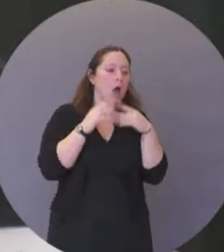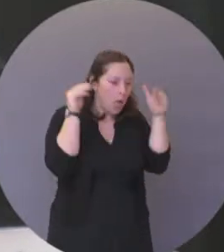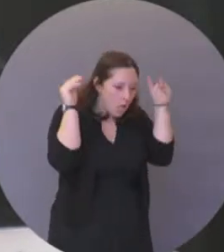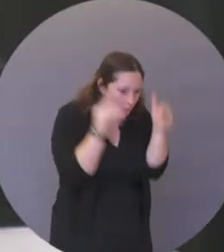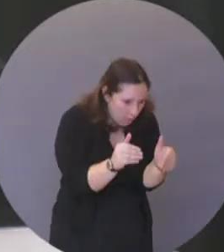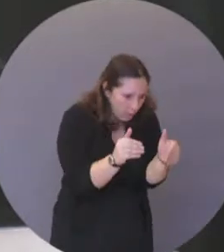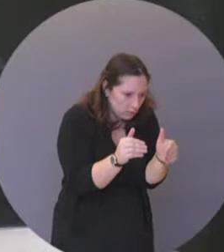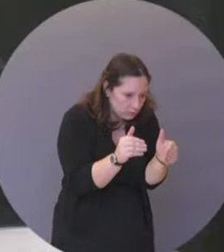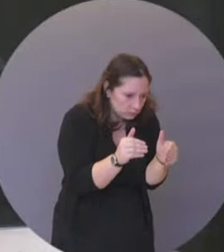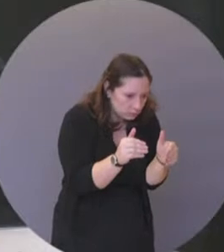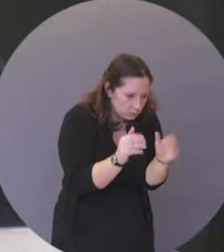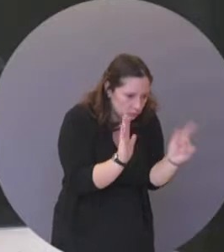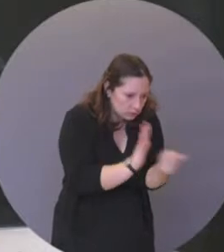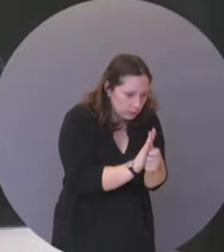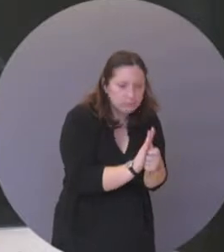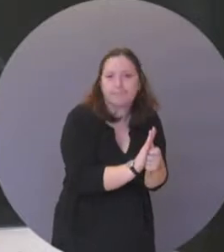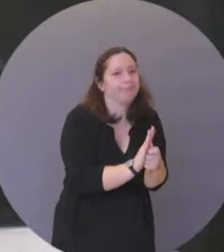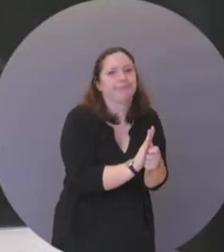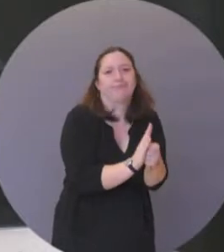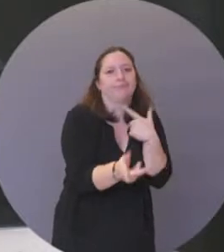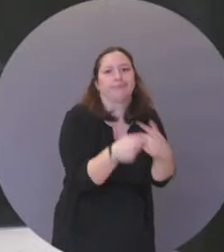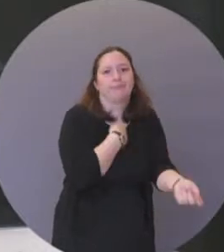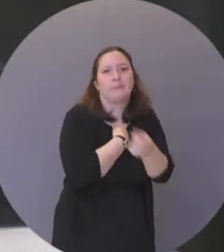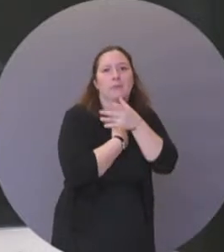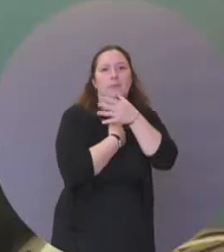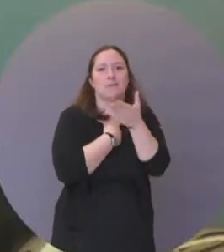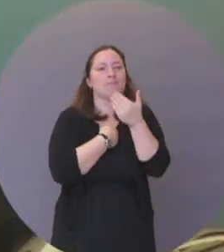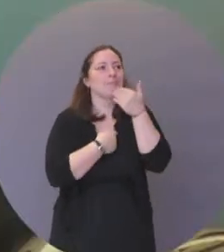ne réglera pas le problème je vous remercie